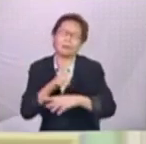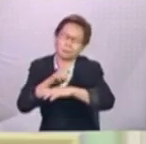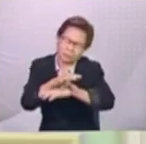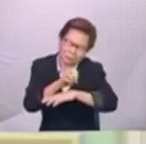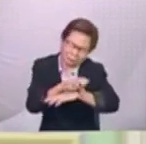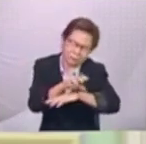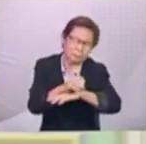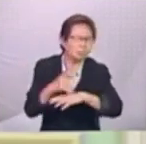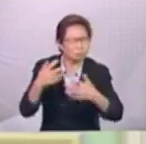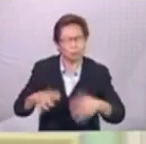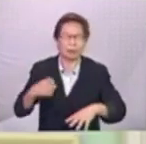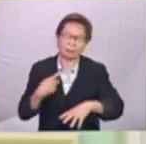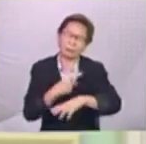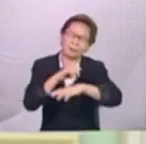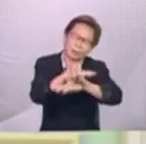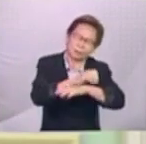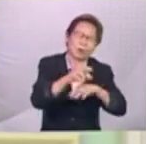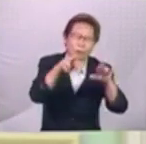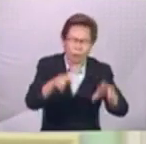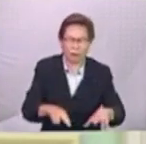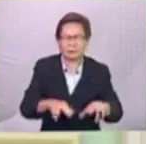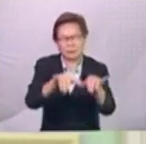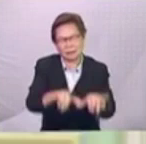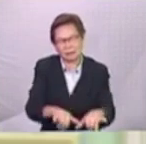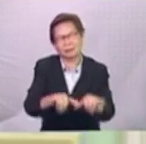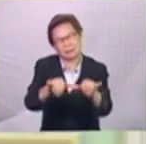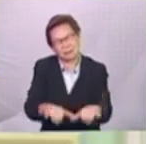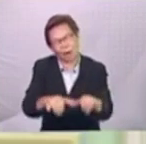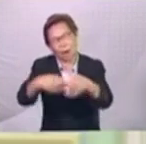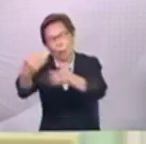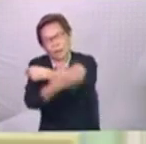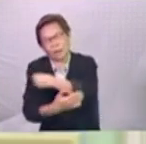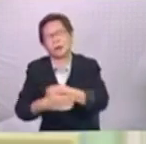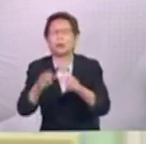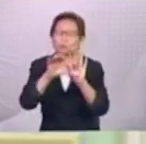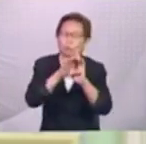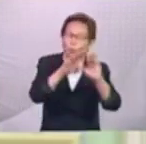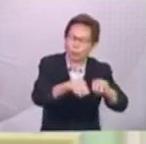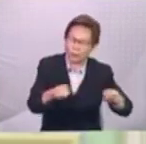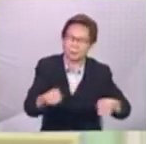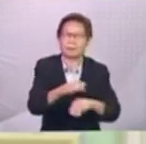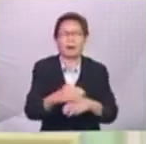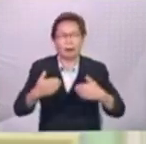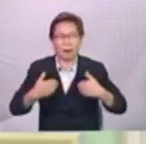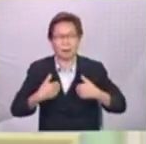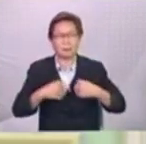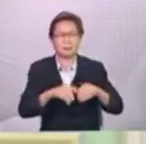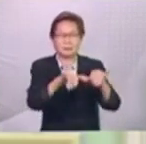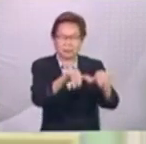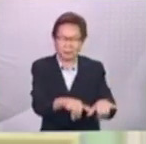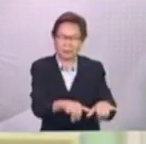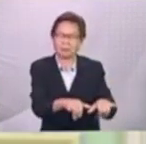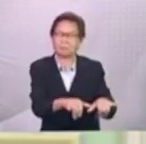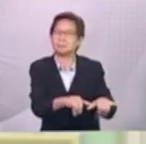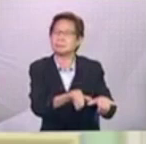menasihatkan rakyat kita yang tinggal di luar negara seperti pelajar dan sebagainya yang mempunyai tempat tinggal dan